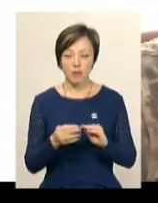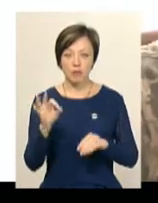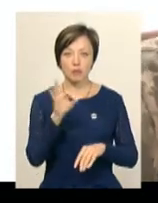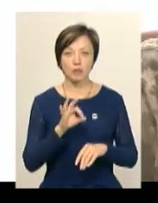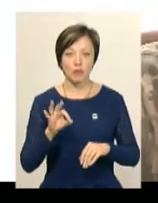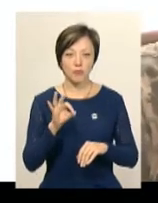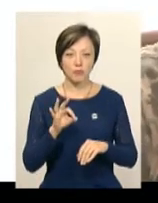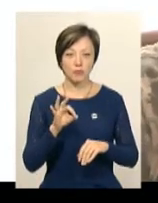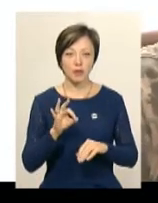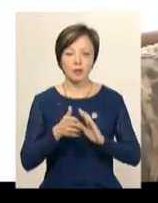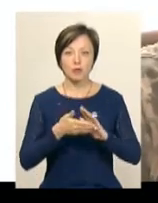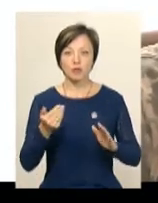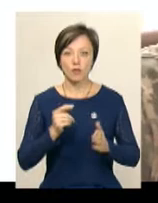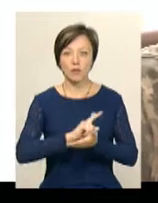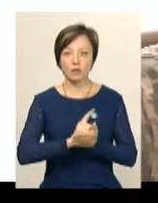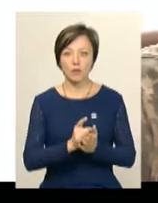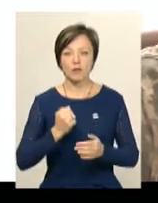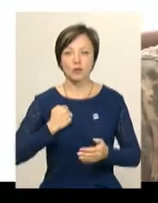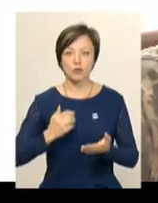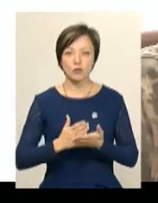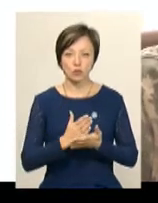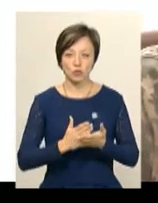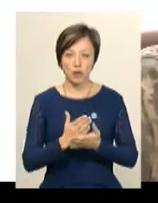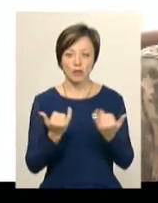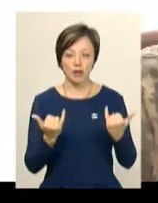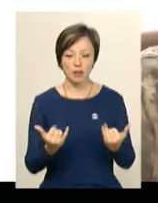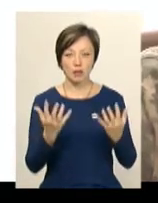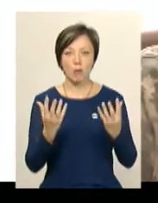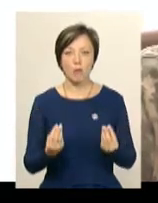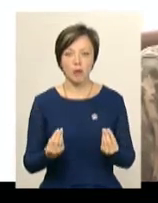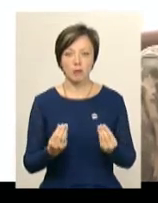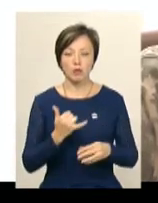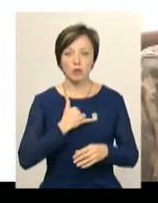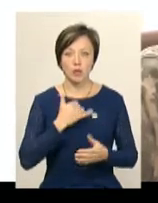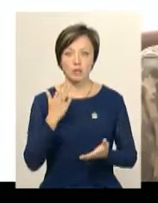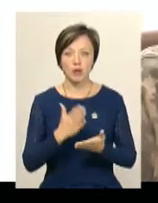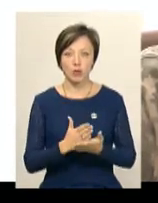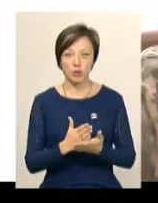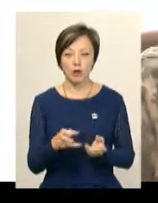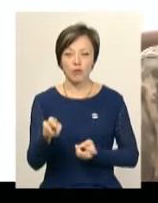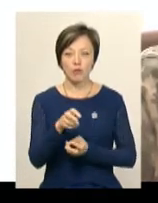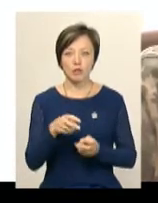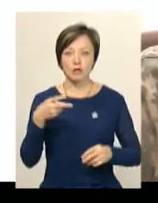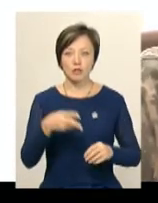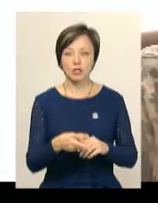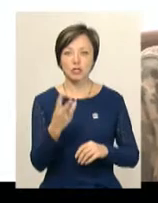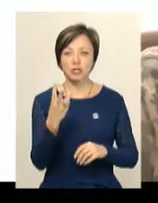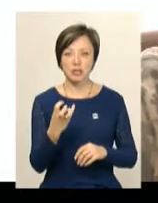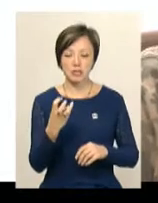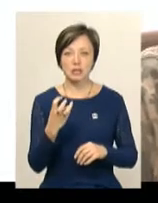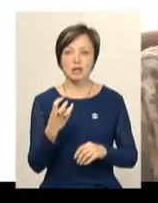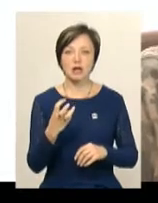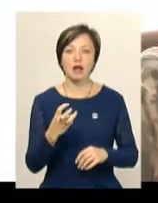поводу призову на строкову військову службу. На даний момент в нас знаходиться у розшуку